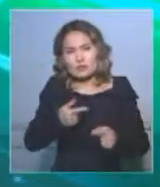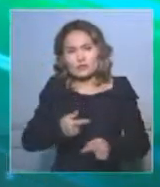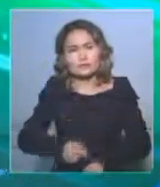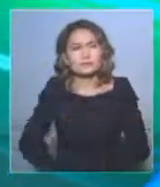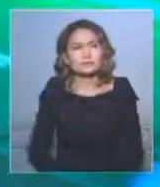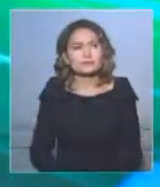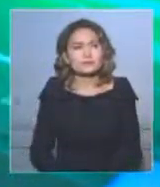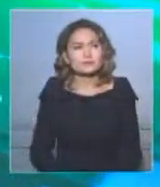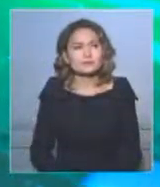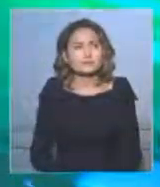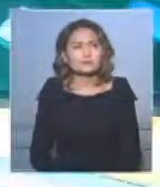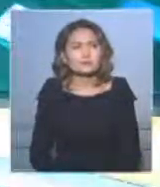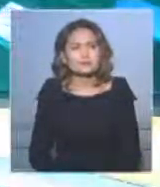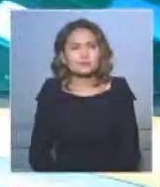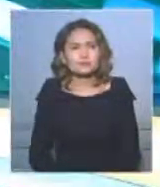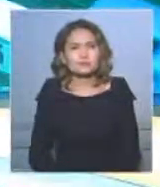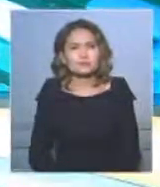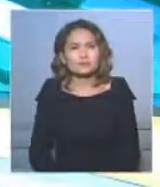болса керек.